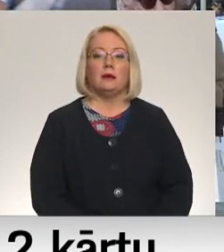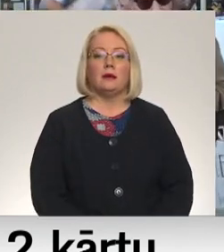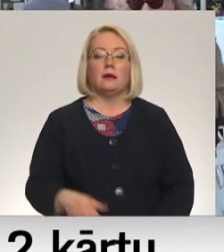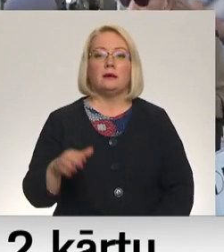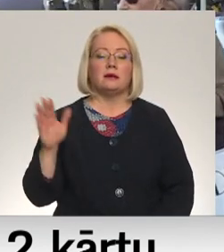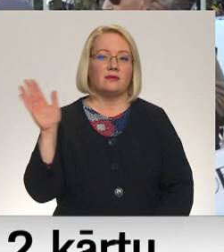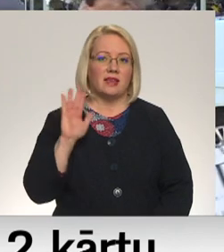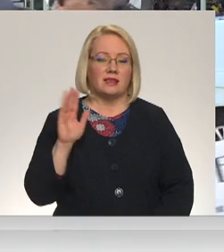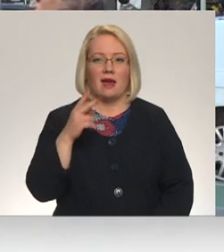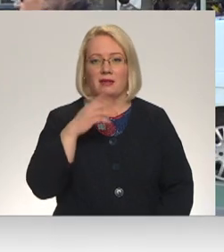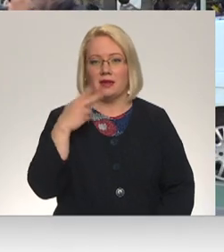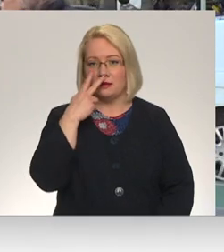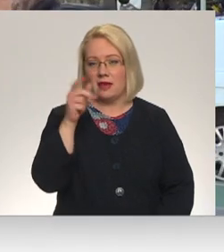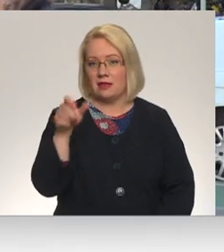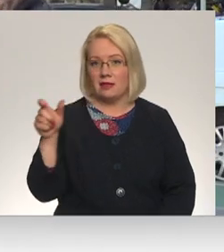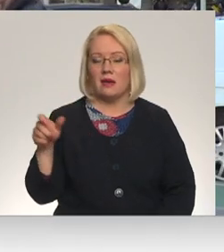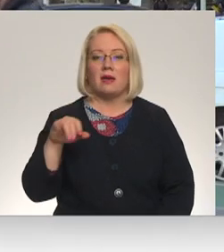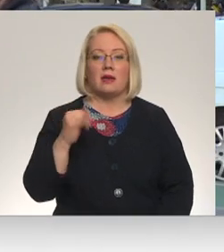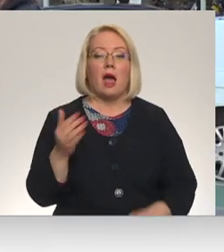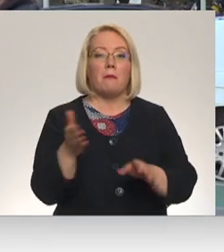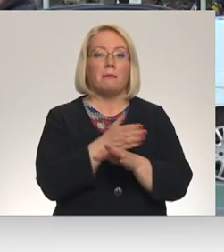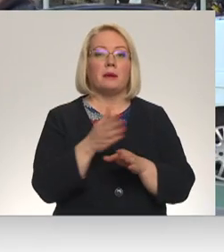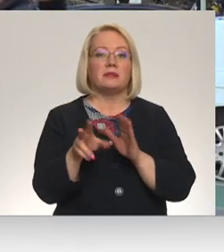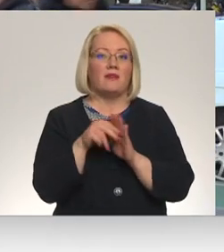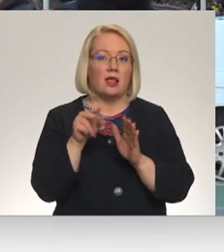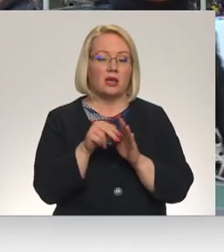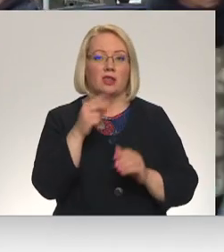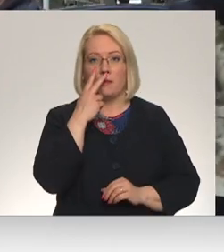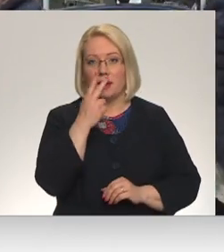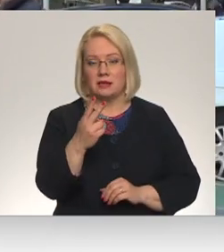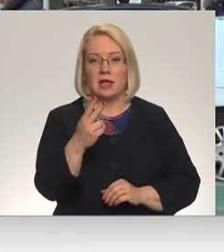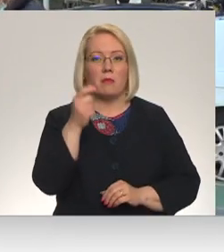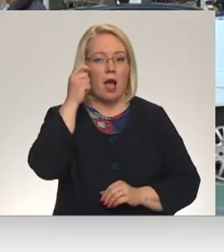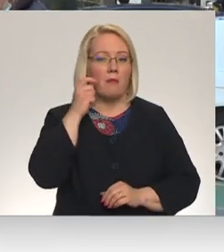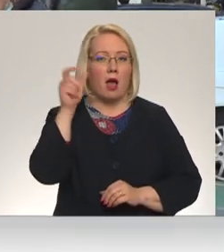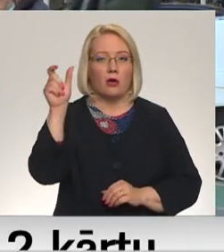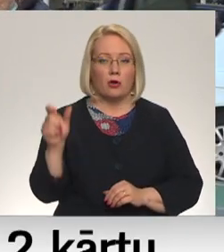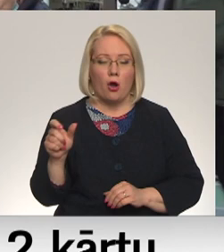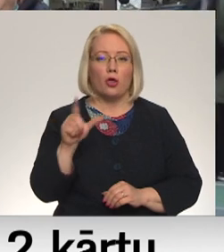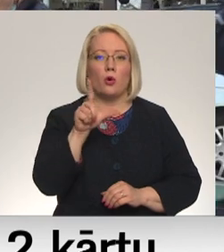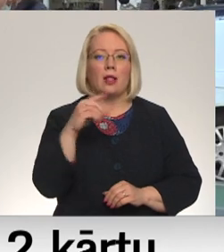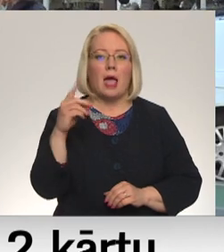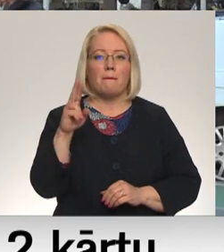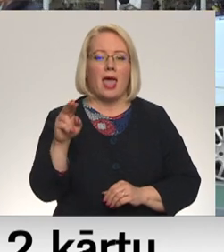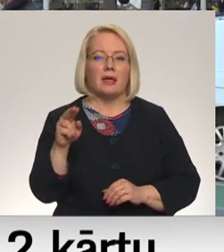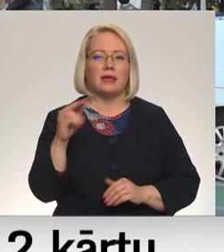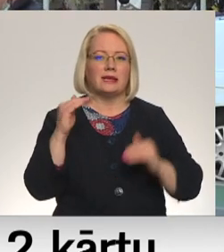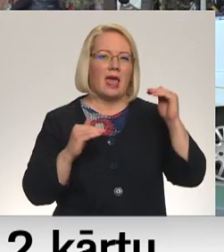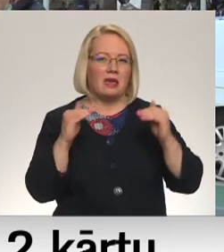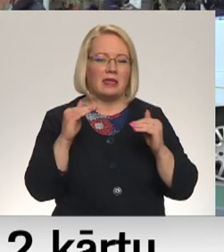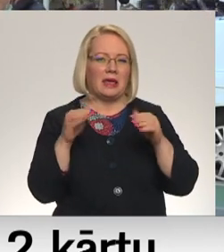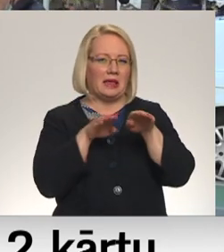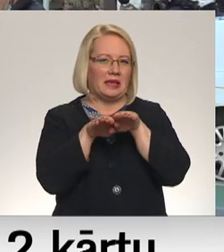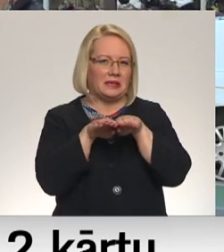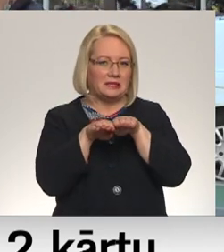Sveiki, Anta, sveicināti skatītāji. Jā, nu pirms vēlēšanām redzējām, ka Macron un Le Pen reitingi kļūst arvien līdzīgāki. Un